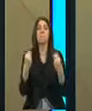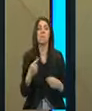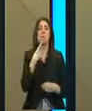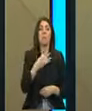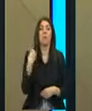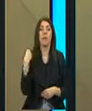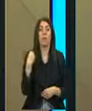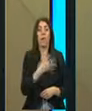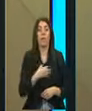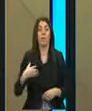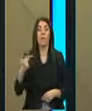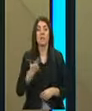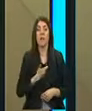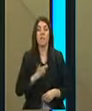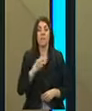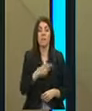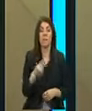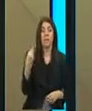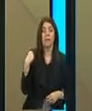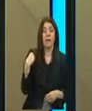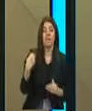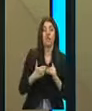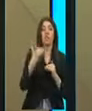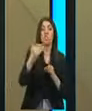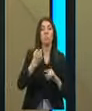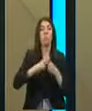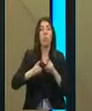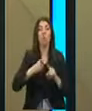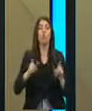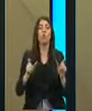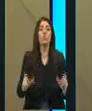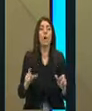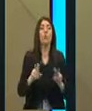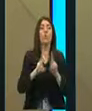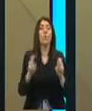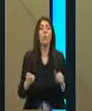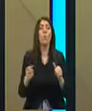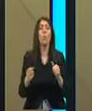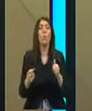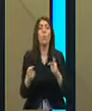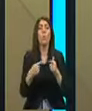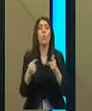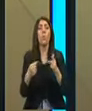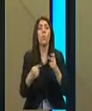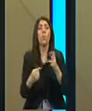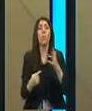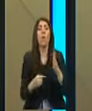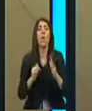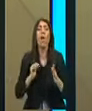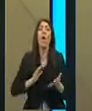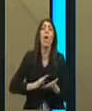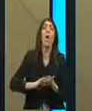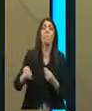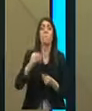yeni anayasada biz kimlikten dış politikaya, güvenliğe her alana kadar birçok meseleyi konuşabileceğiz. Orada